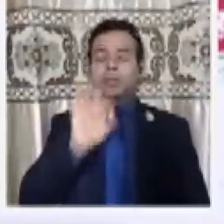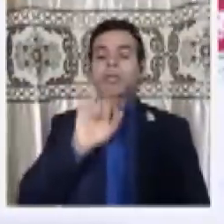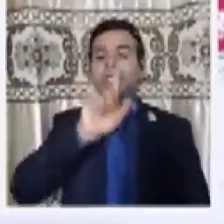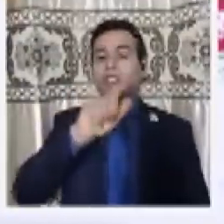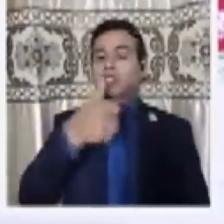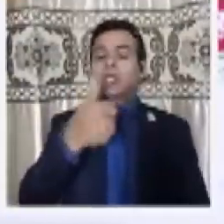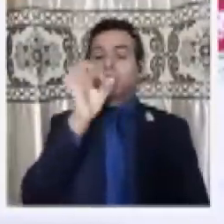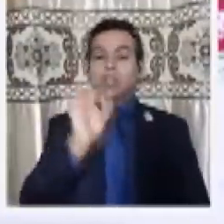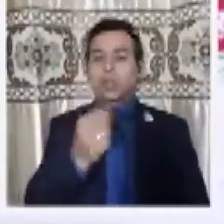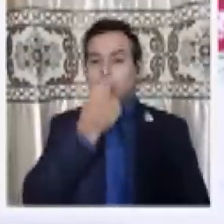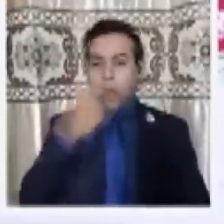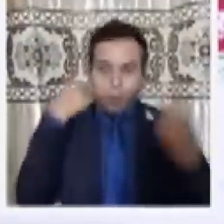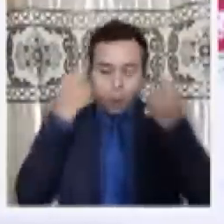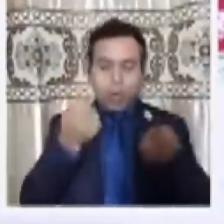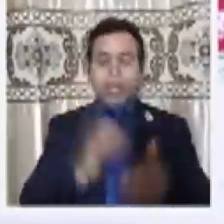79.24% পুরুষ এবং